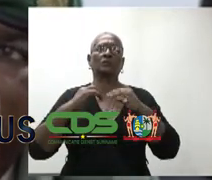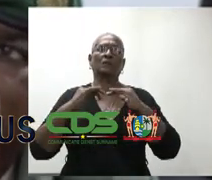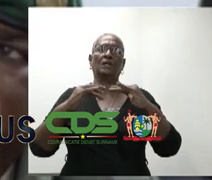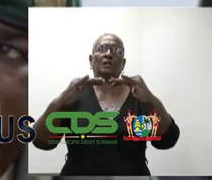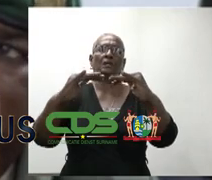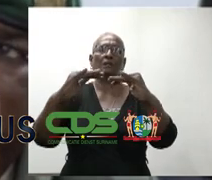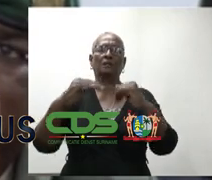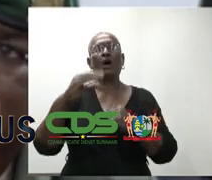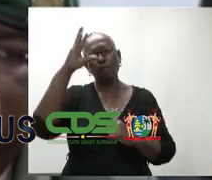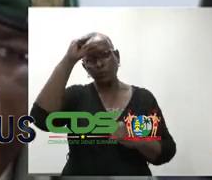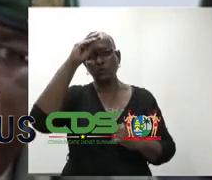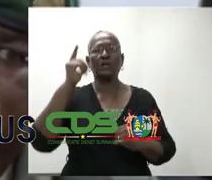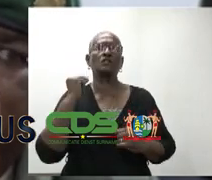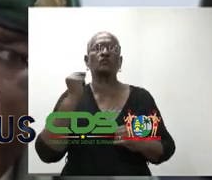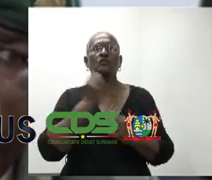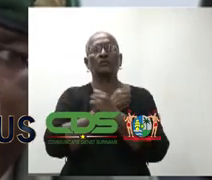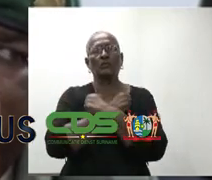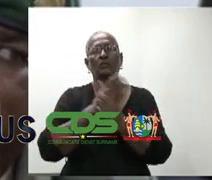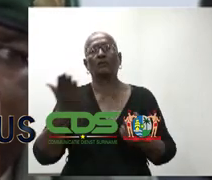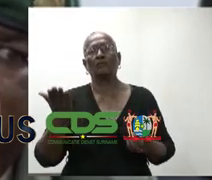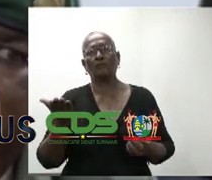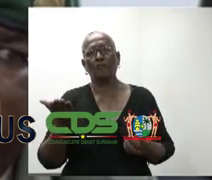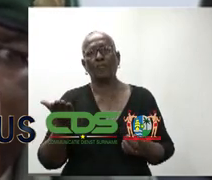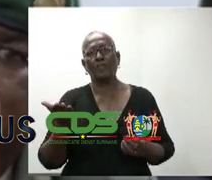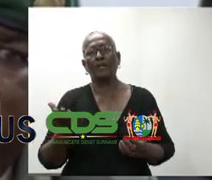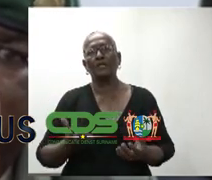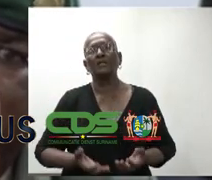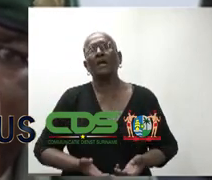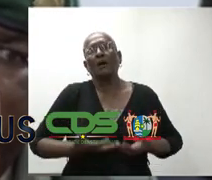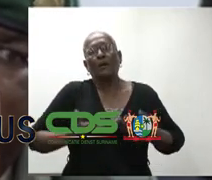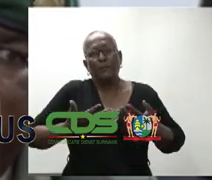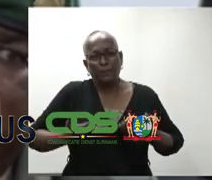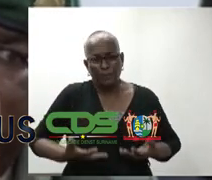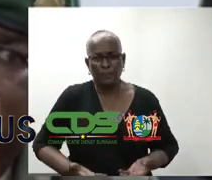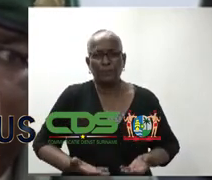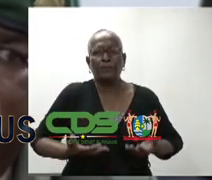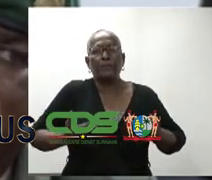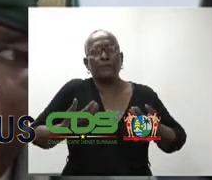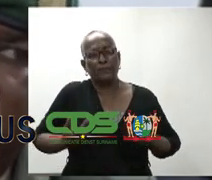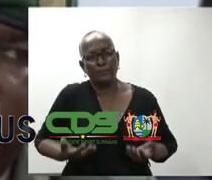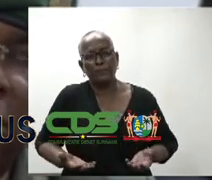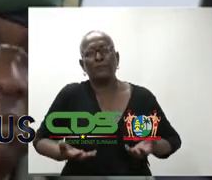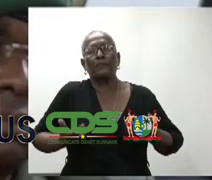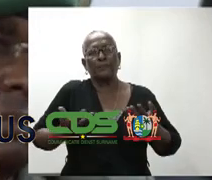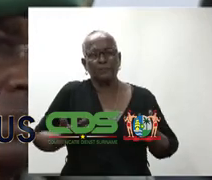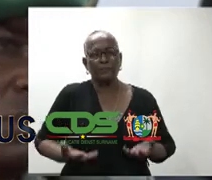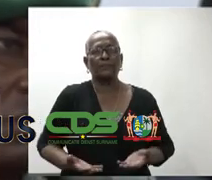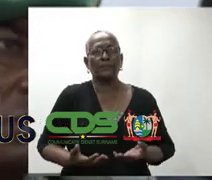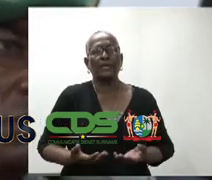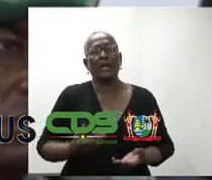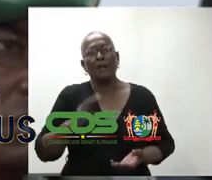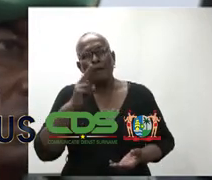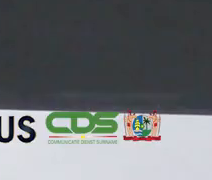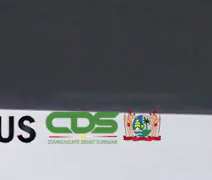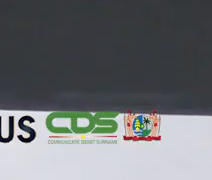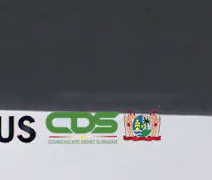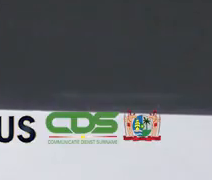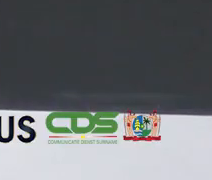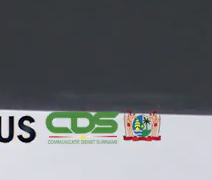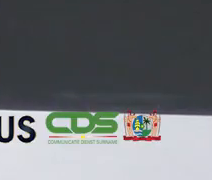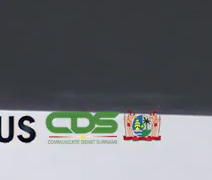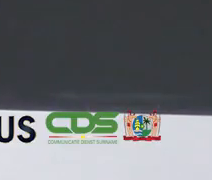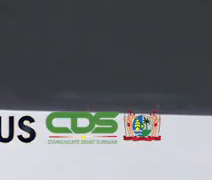Louis Braderen Assisa, ze zijn offers geweest van u, van uw